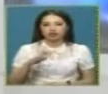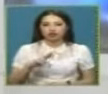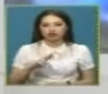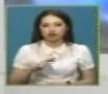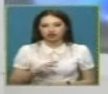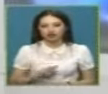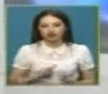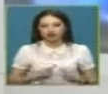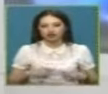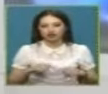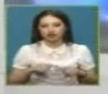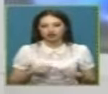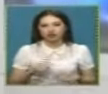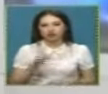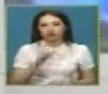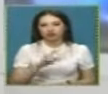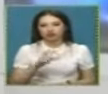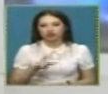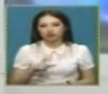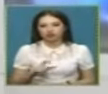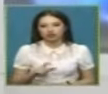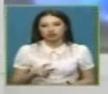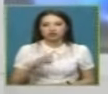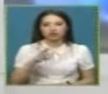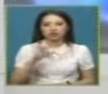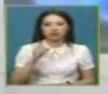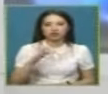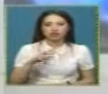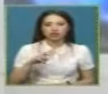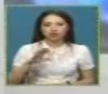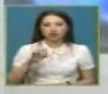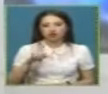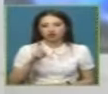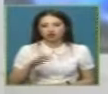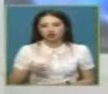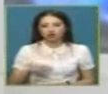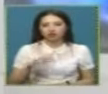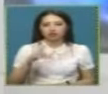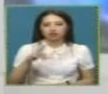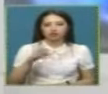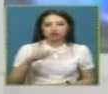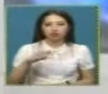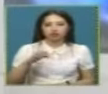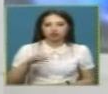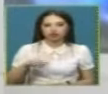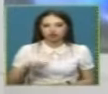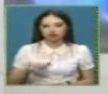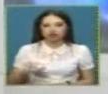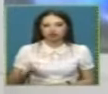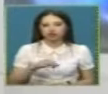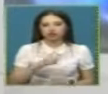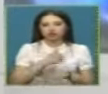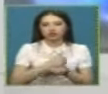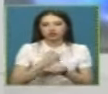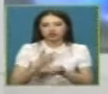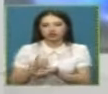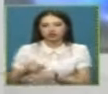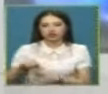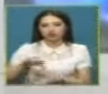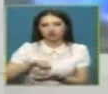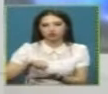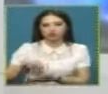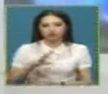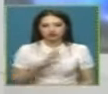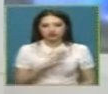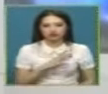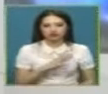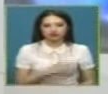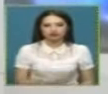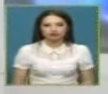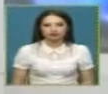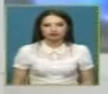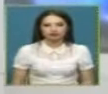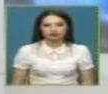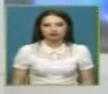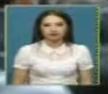саяси кеңес мүшелері, облыстық мәслихаттың депутаттары мен мемлекеттік органдардың басшылары қатысты. Тақырыпты тілшіміз